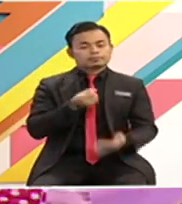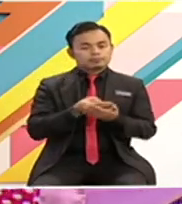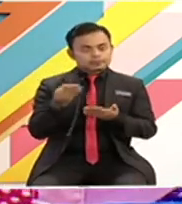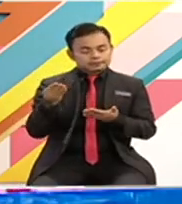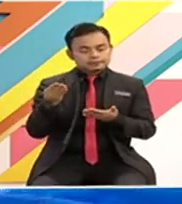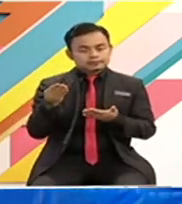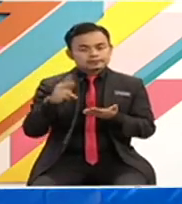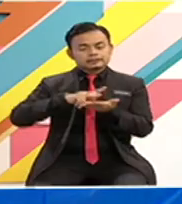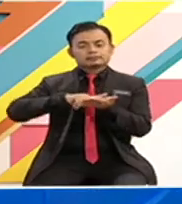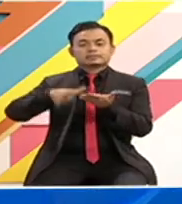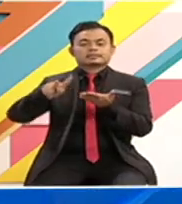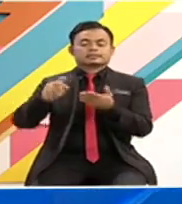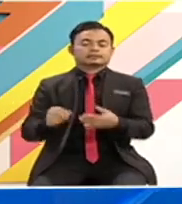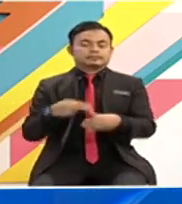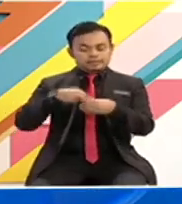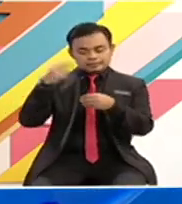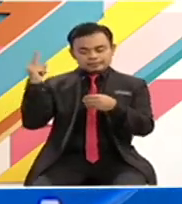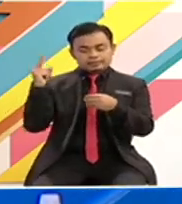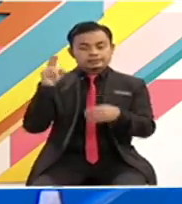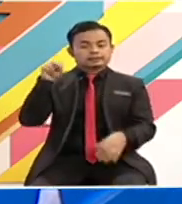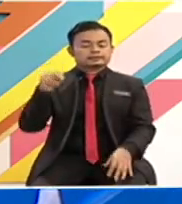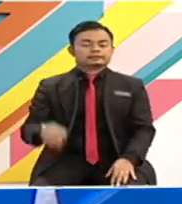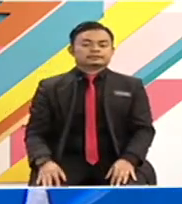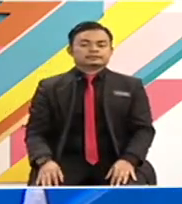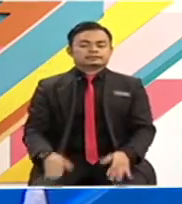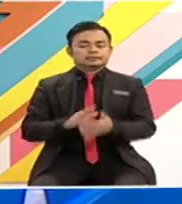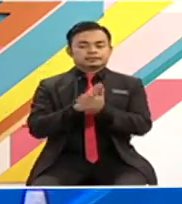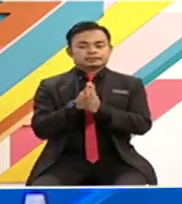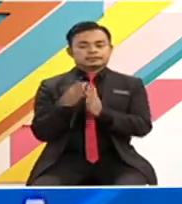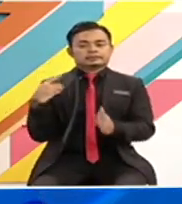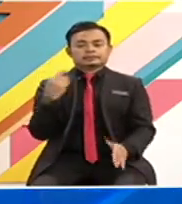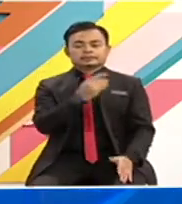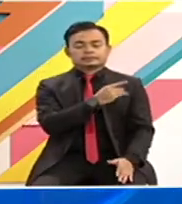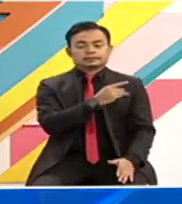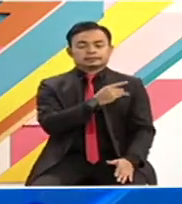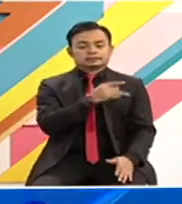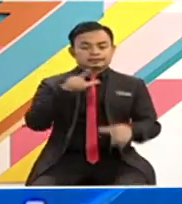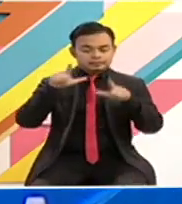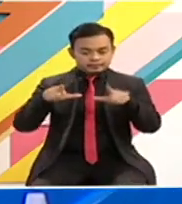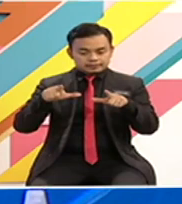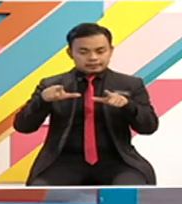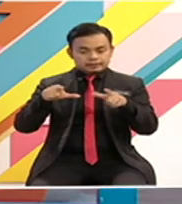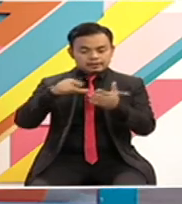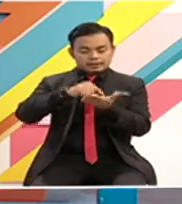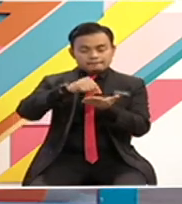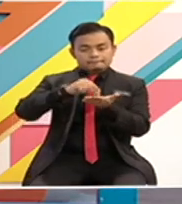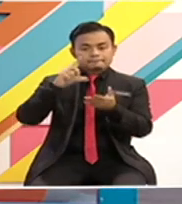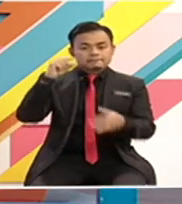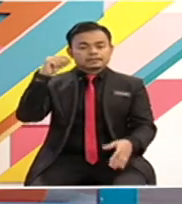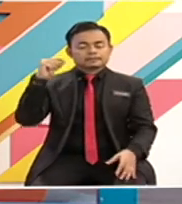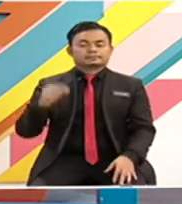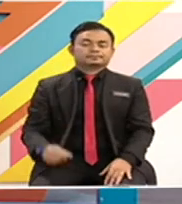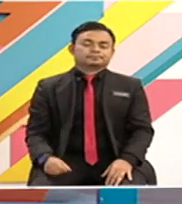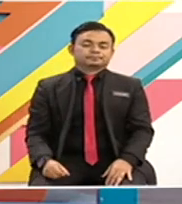di belakangnya telah siap-siap chegou letak ghamdi kelilingnya Ikhwan itu akan meleleh ya Ah karena akan jatuh